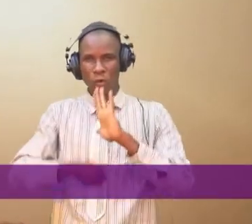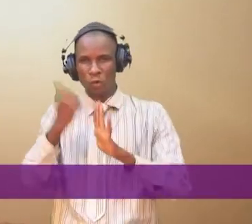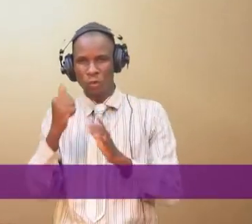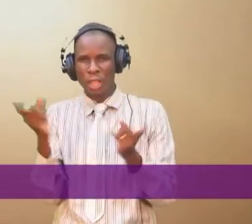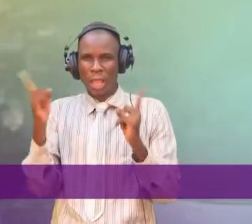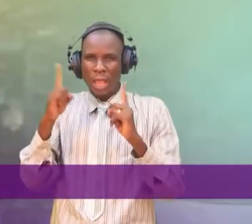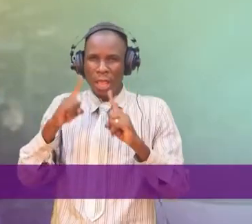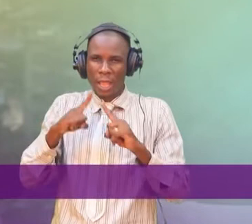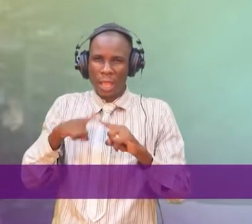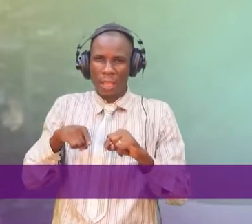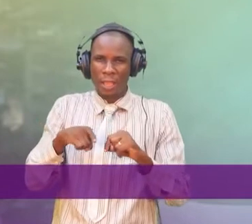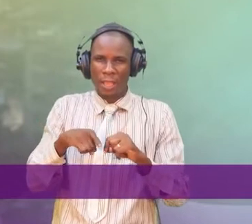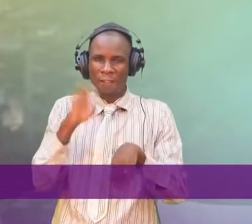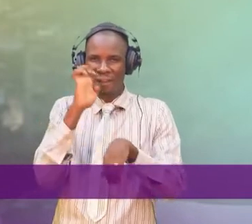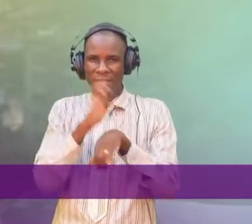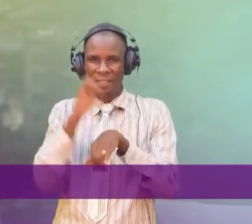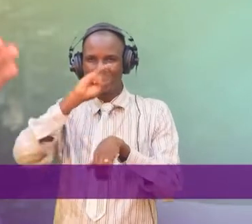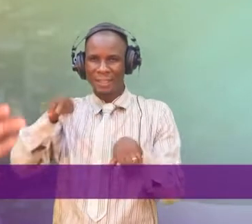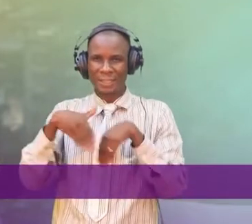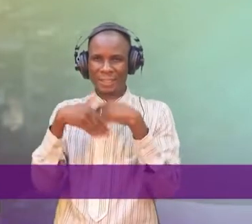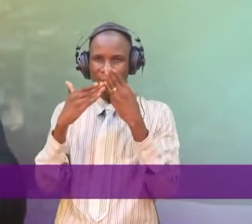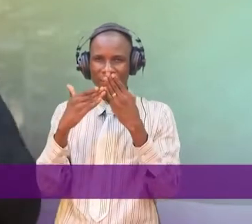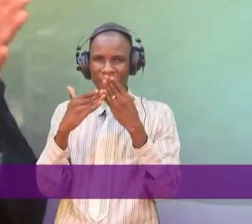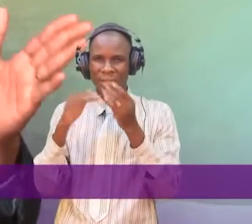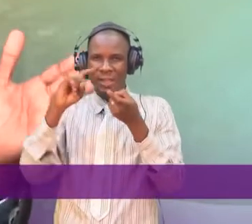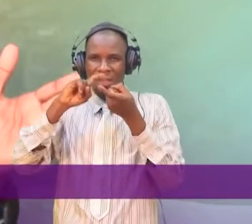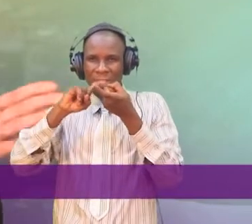Mpe lobiko yango esi emonanaki na kati ya boyokani ya kala.